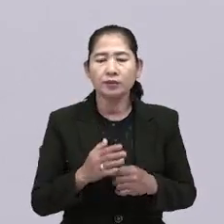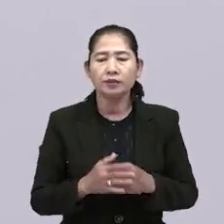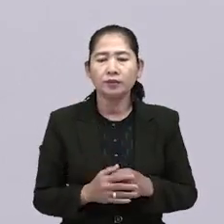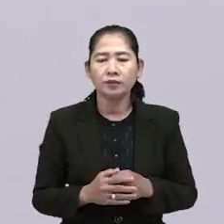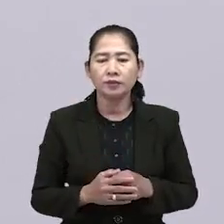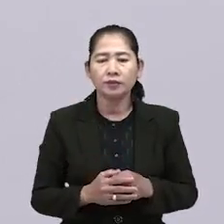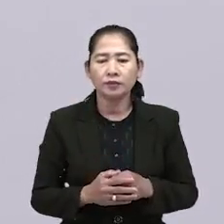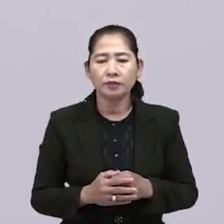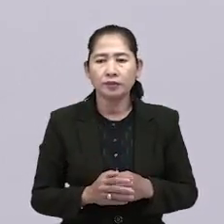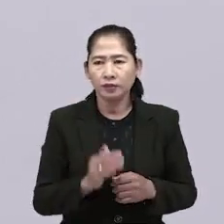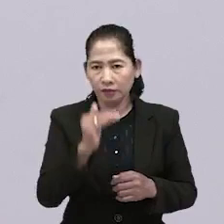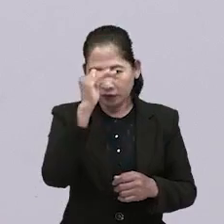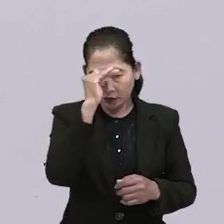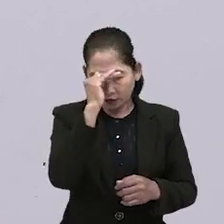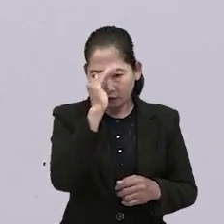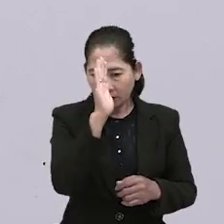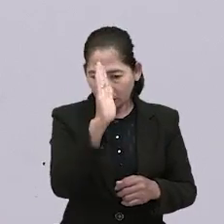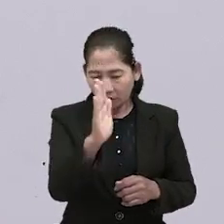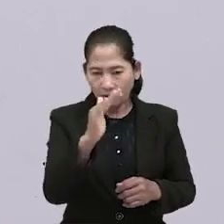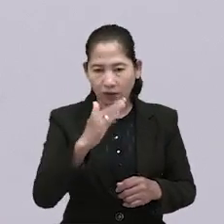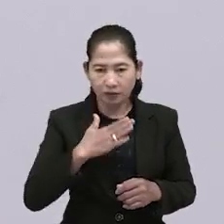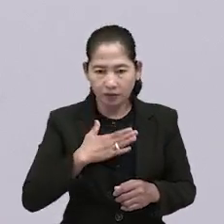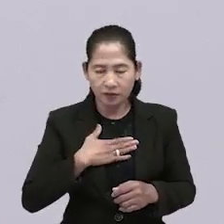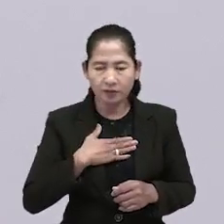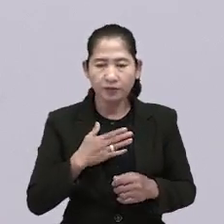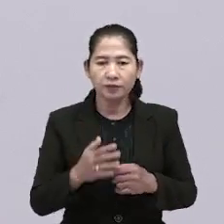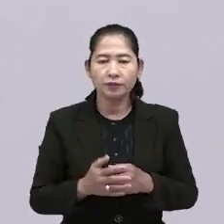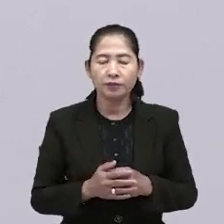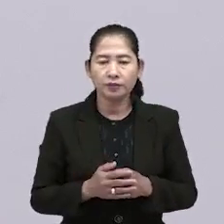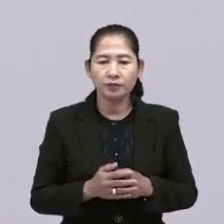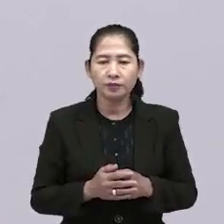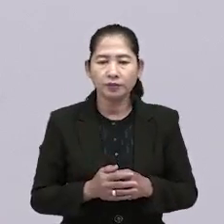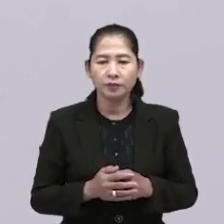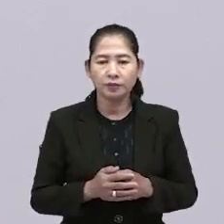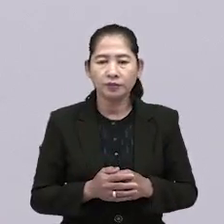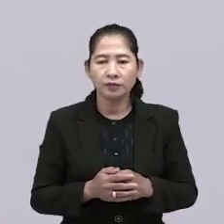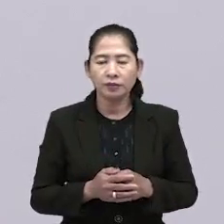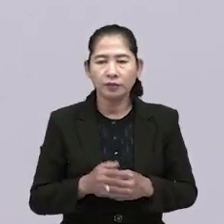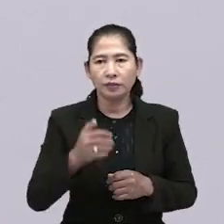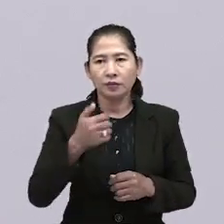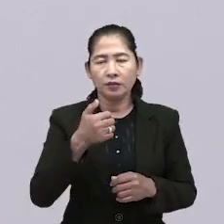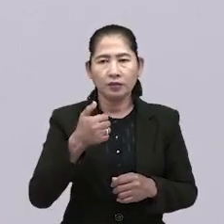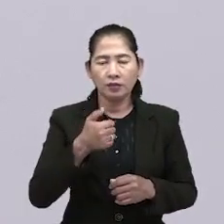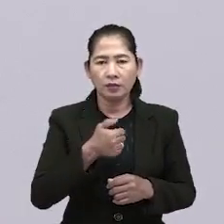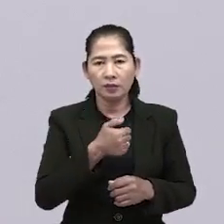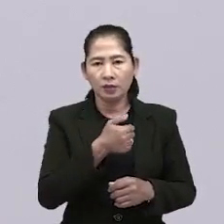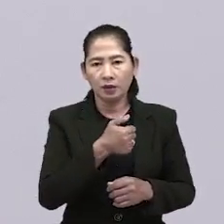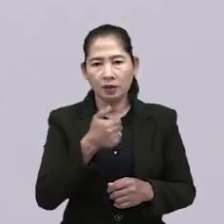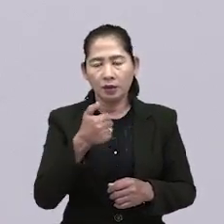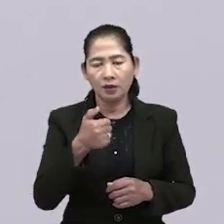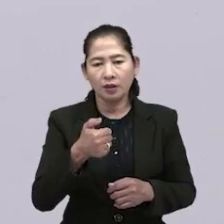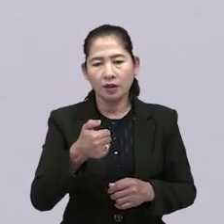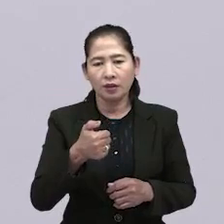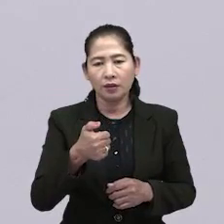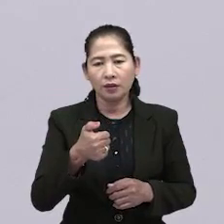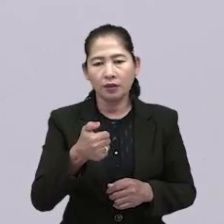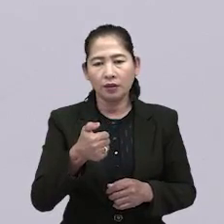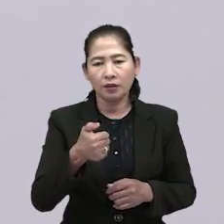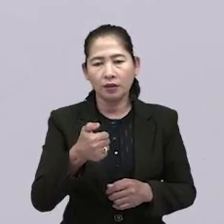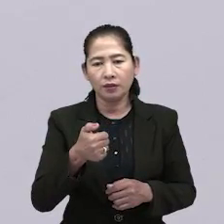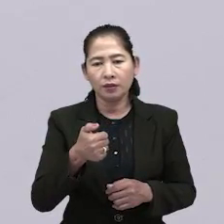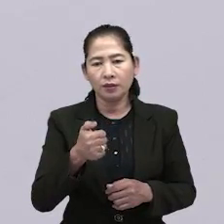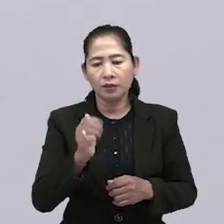នកូនស្មោះត្រង់នឹងម្ចាស់នឹងស្អែកស្អើក៏ស្មោះត្រង់នឹង